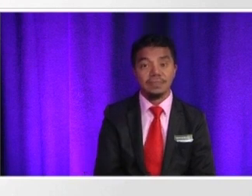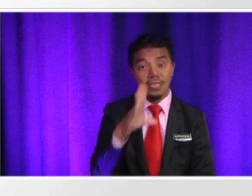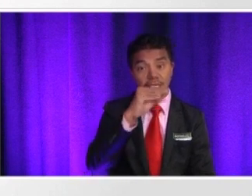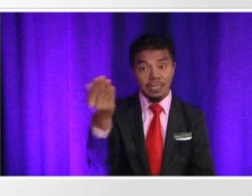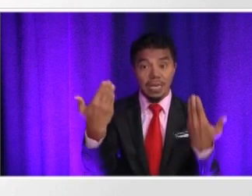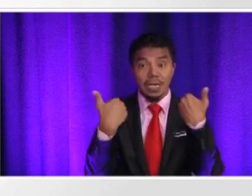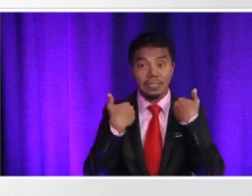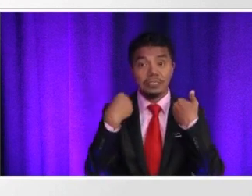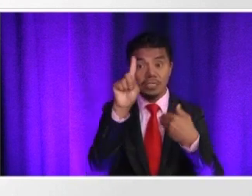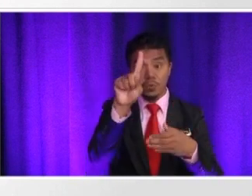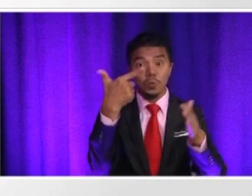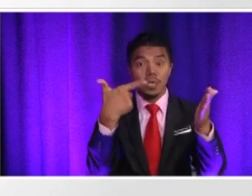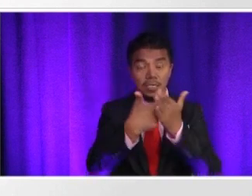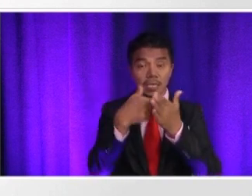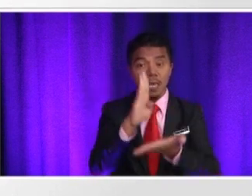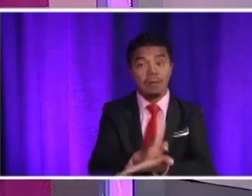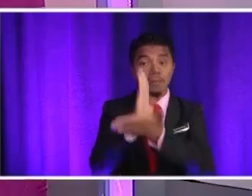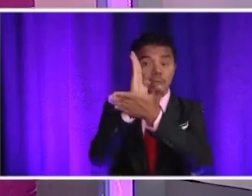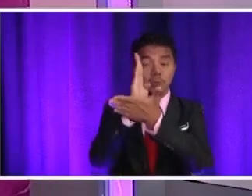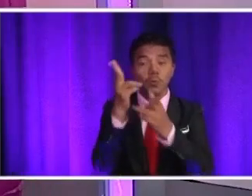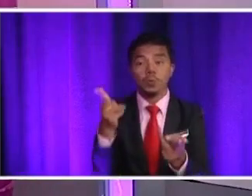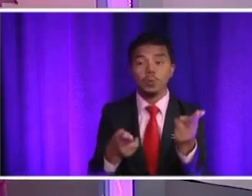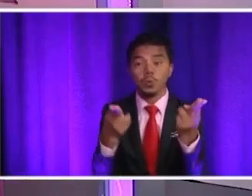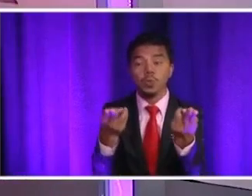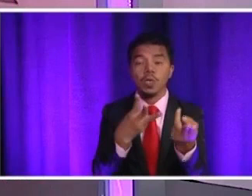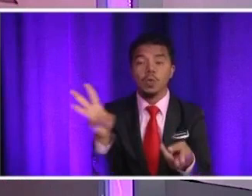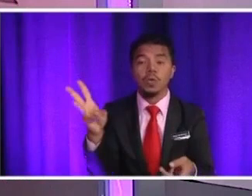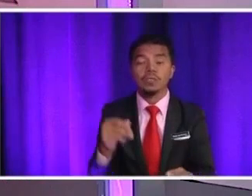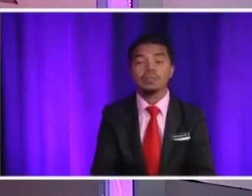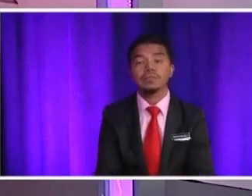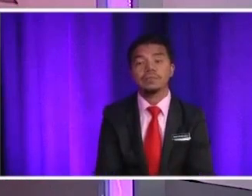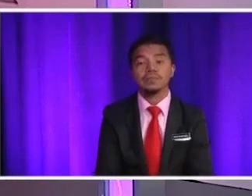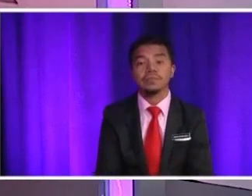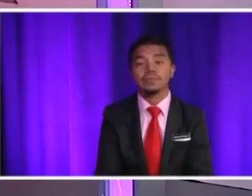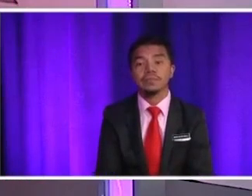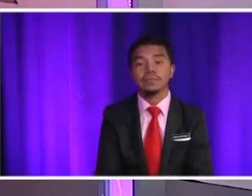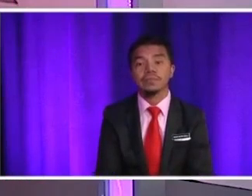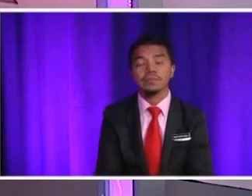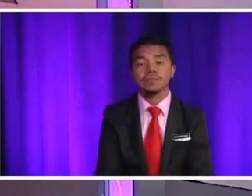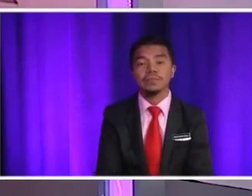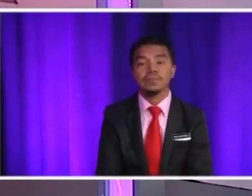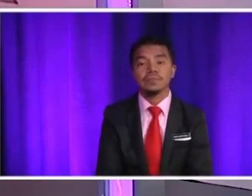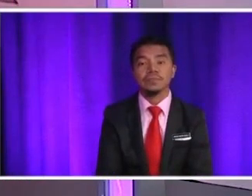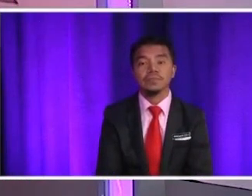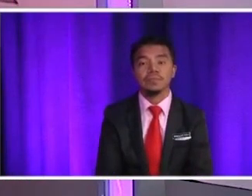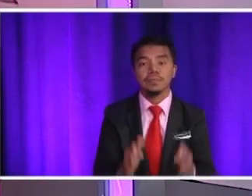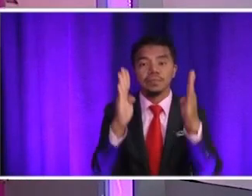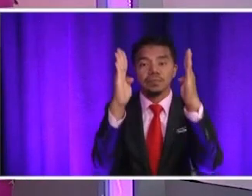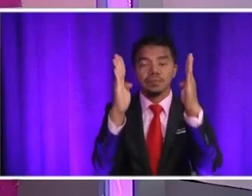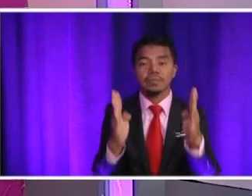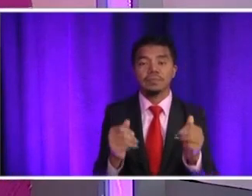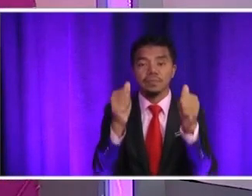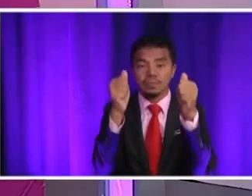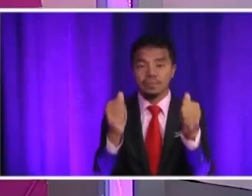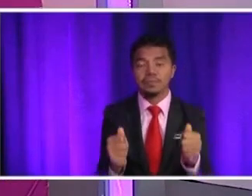agensi yang membantu usahawan dalam bidang pemasaran adalah Badan Kemajuan